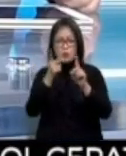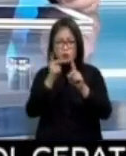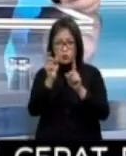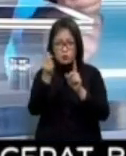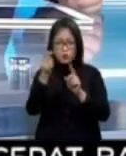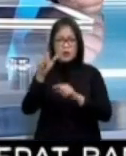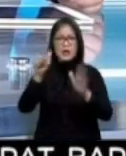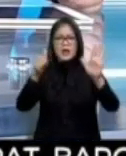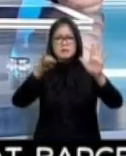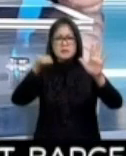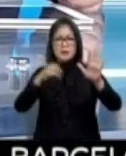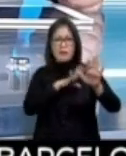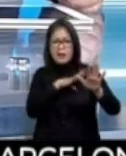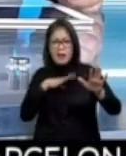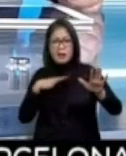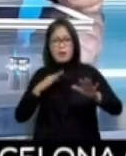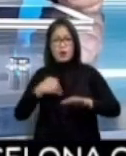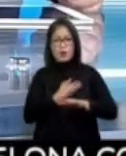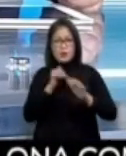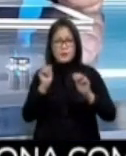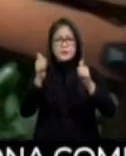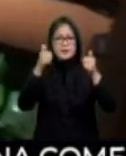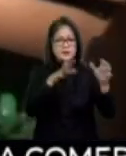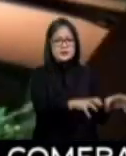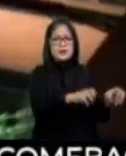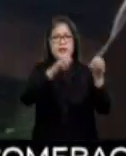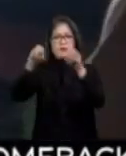berhasil dievakuasi dengan selamat.